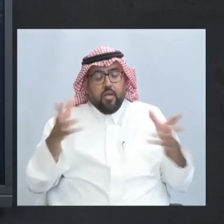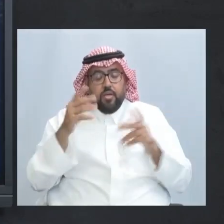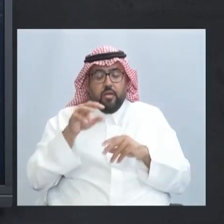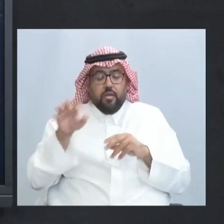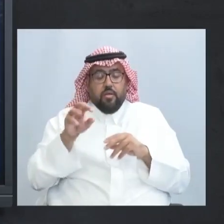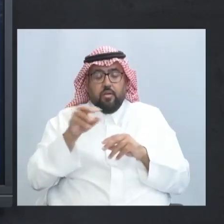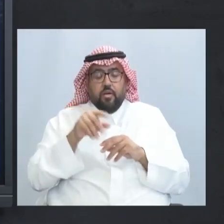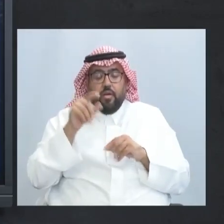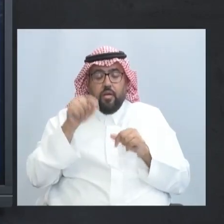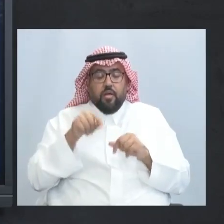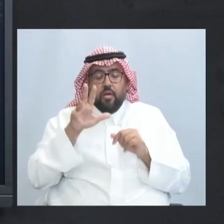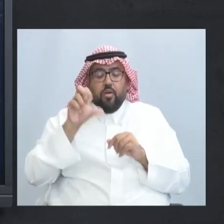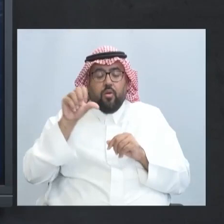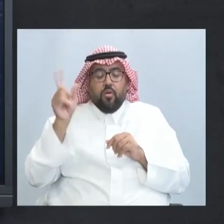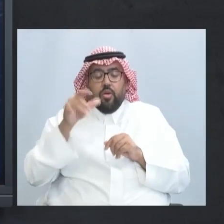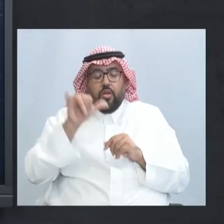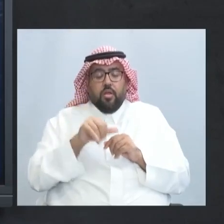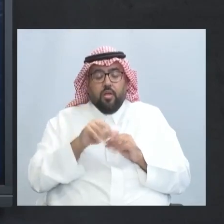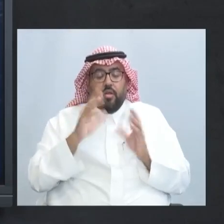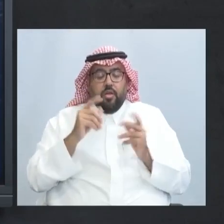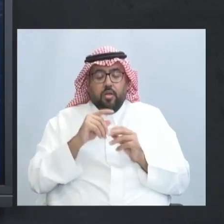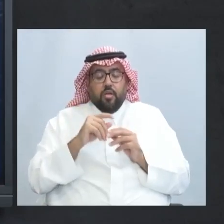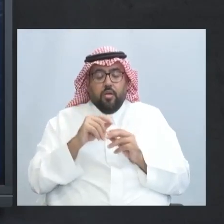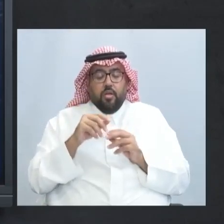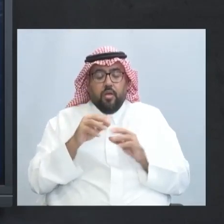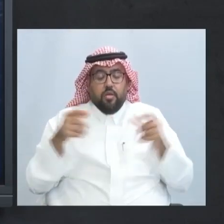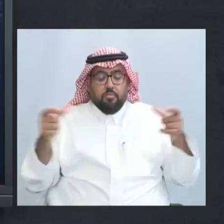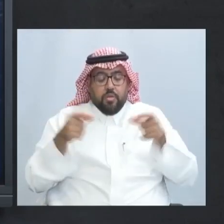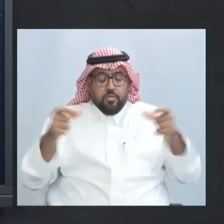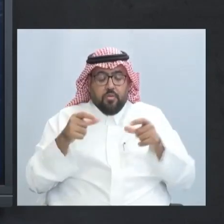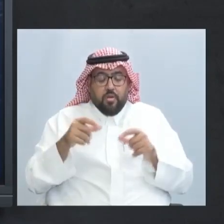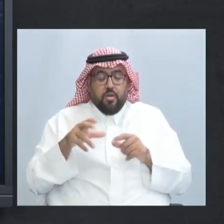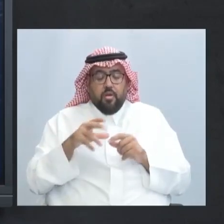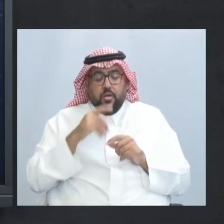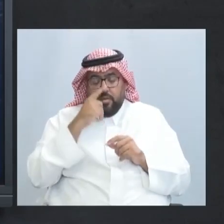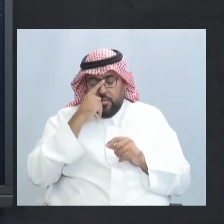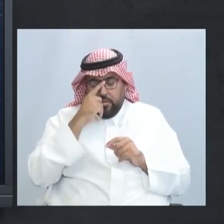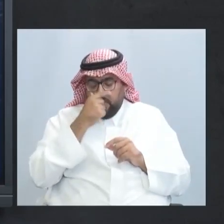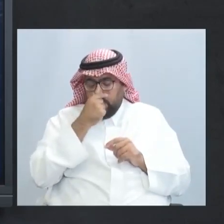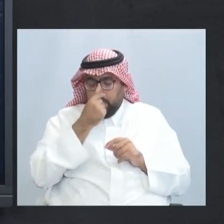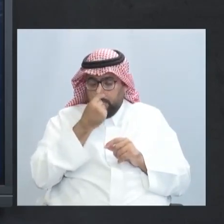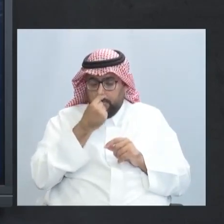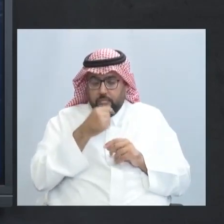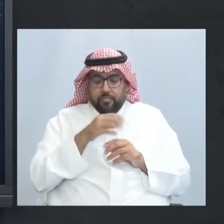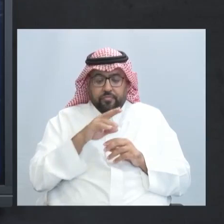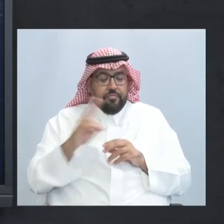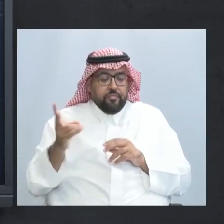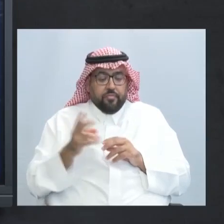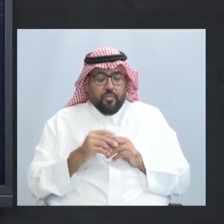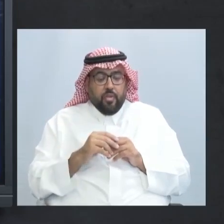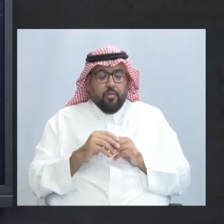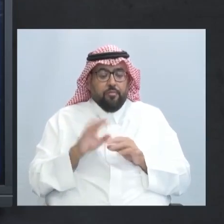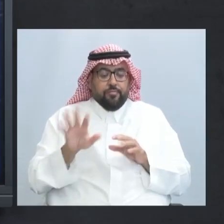وكذلك اليوريا في الثديات المجمع او المذرق يوجد في الزواحف الطيور غير موجود